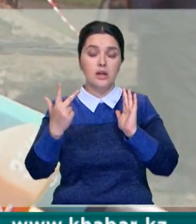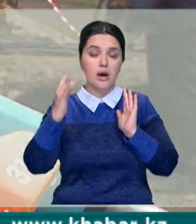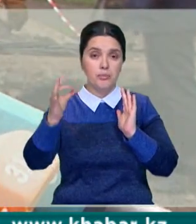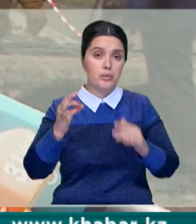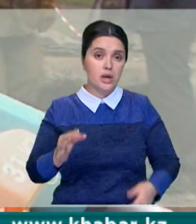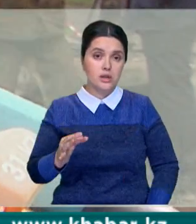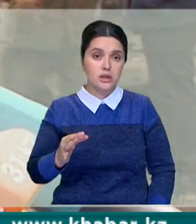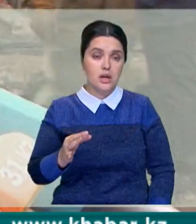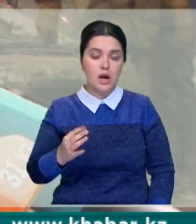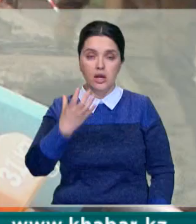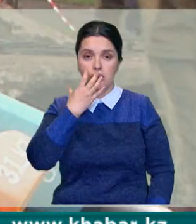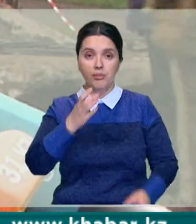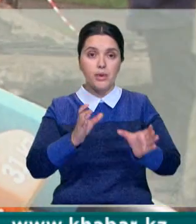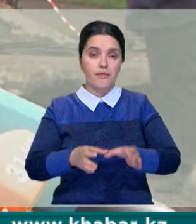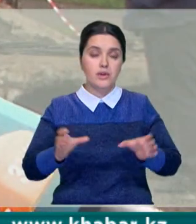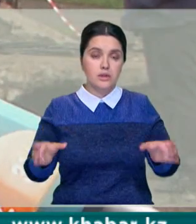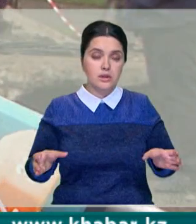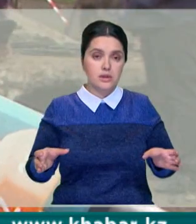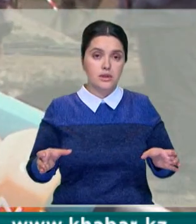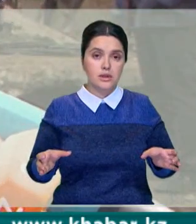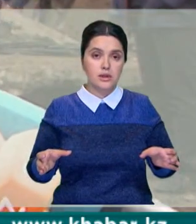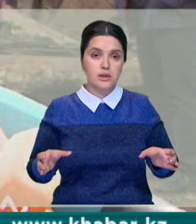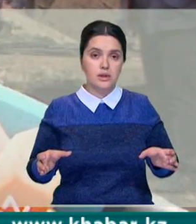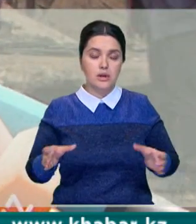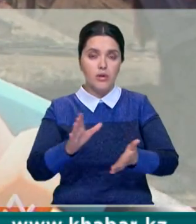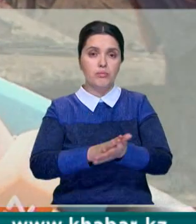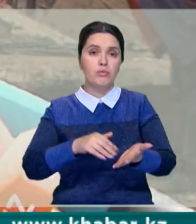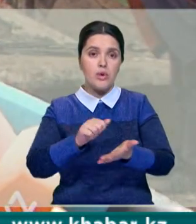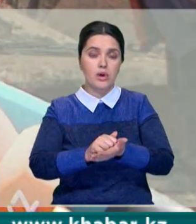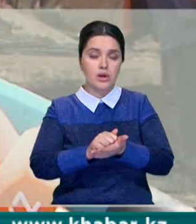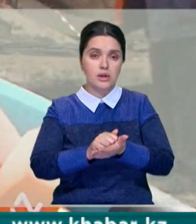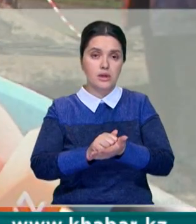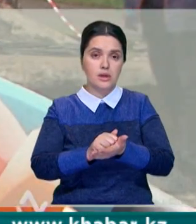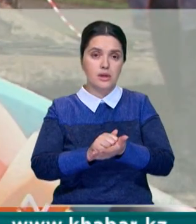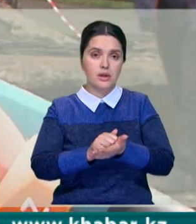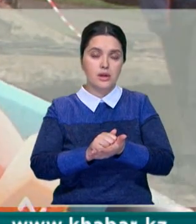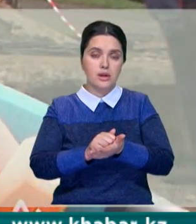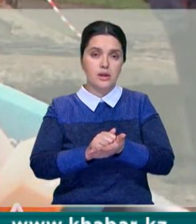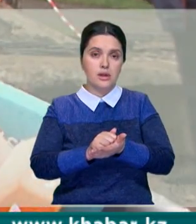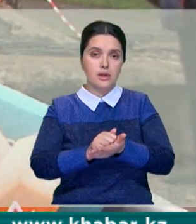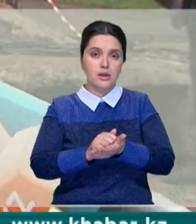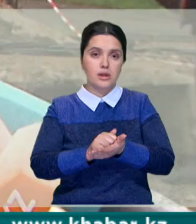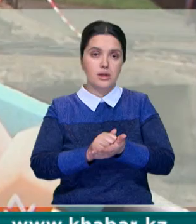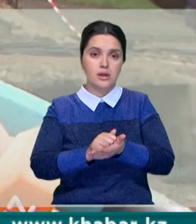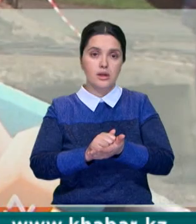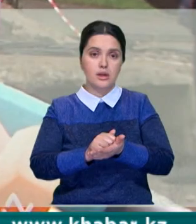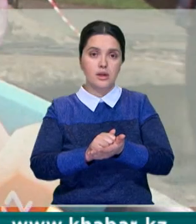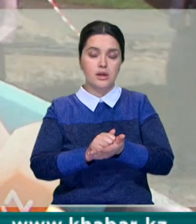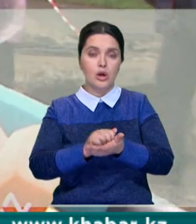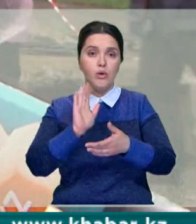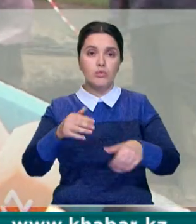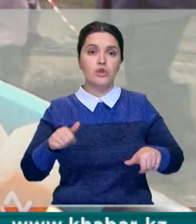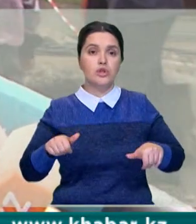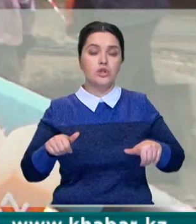61,3% тепловых сетей имеют изношенность. Поэтому в планах сейчас будет принято